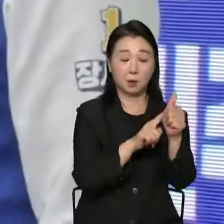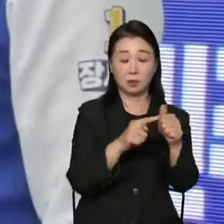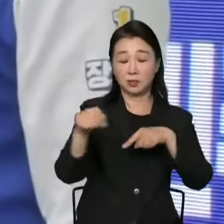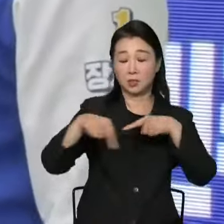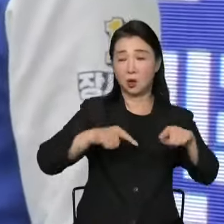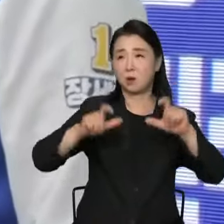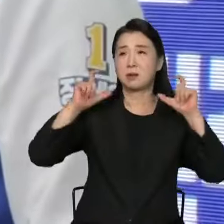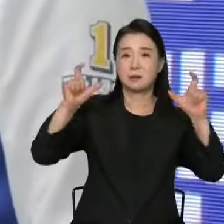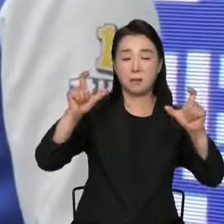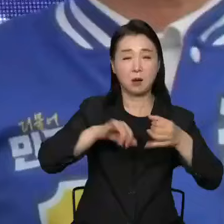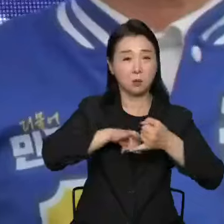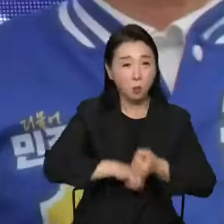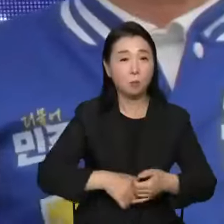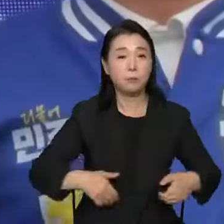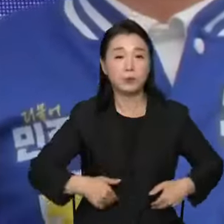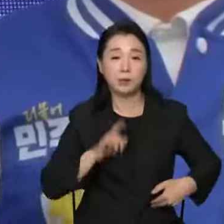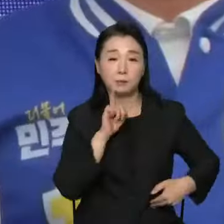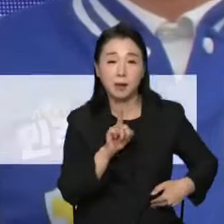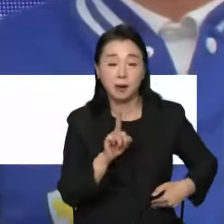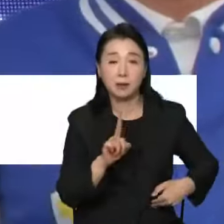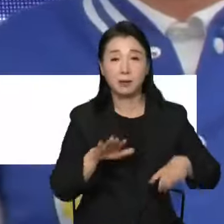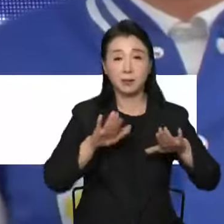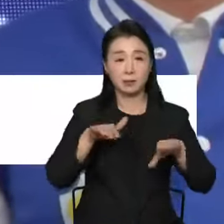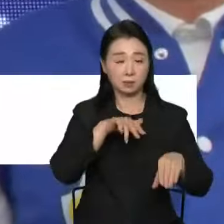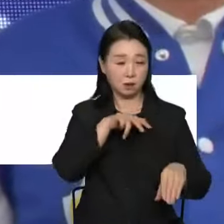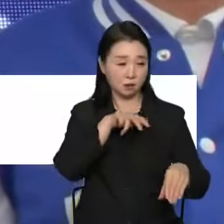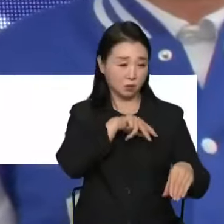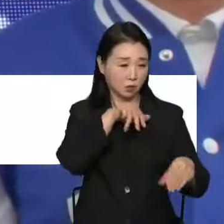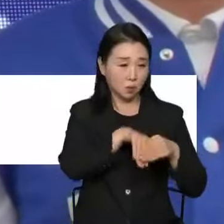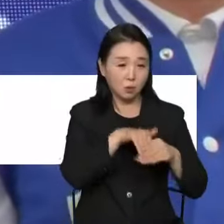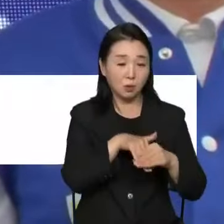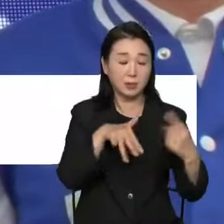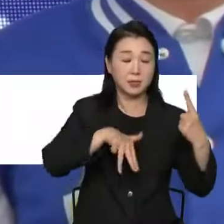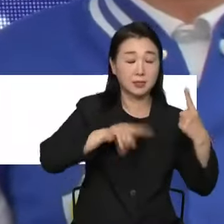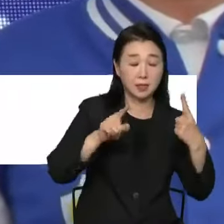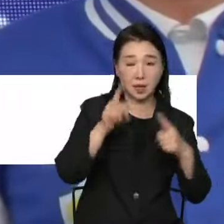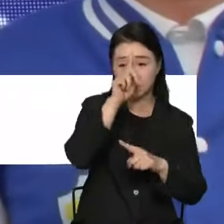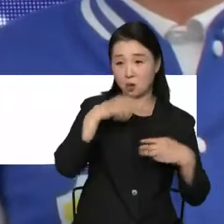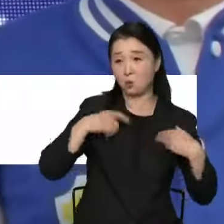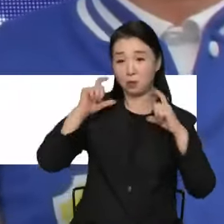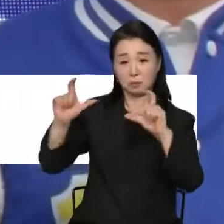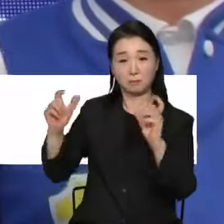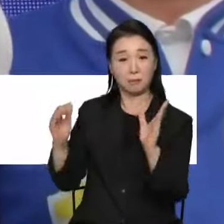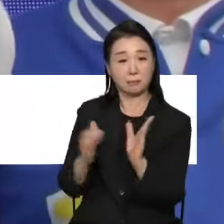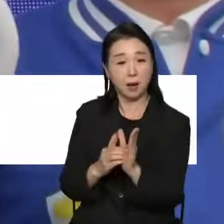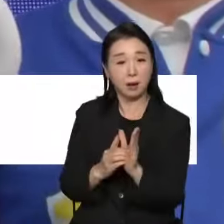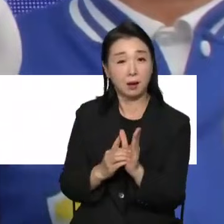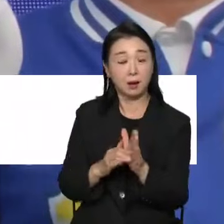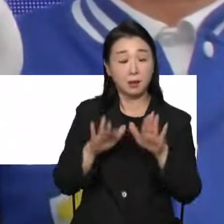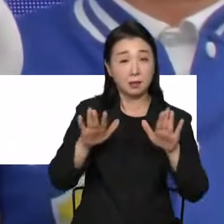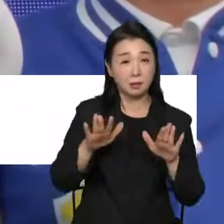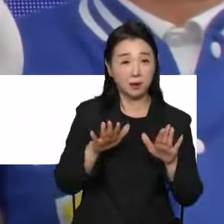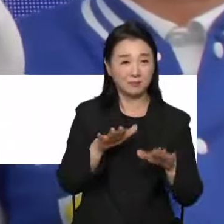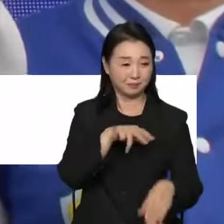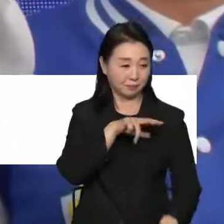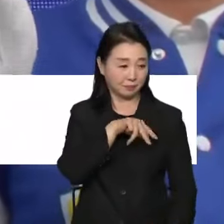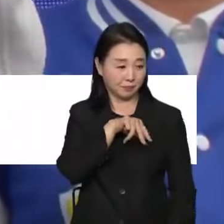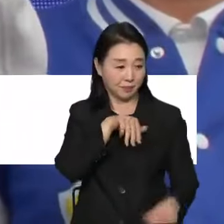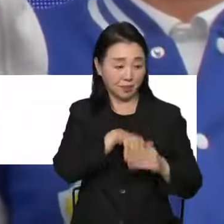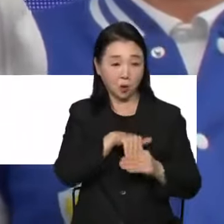심판론을 강조했습니다. 이번 총선이 1차 정권 심판이었다면 이번